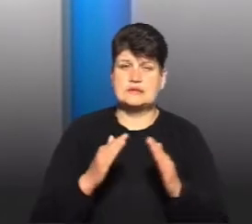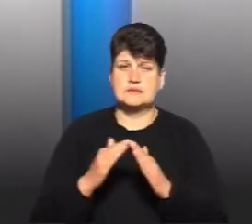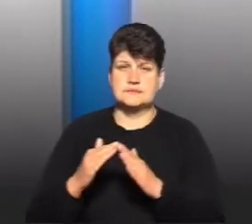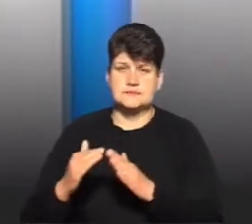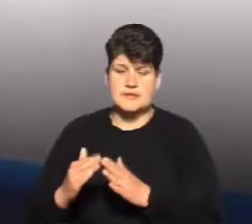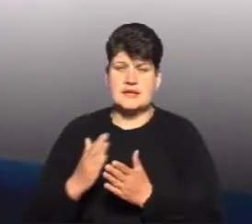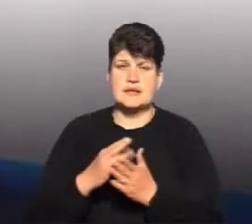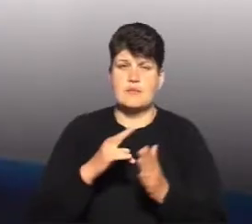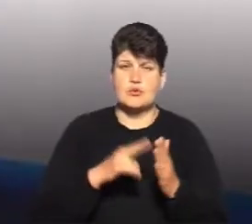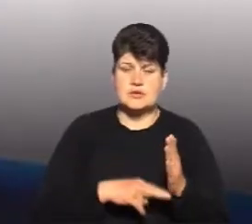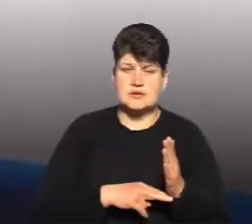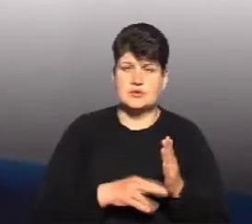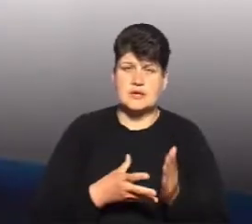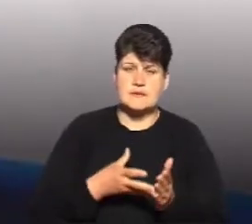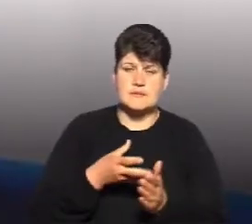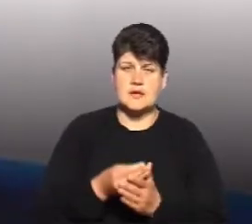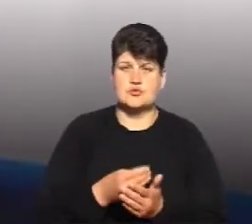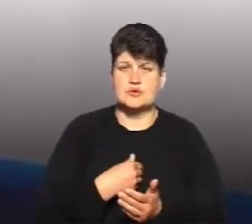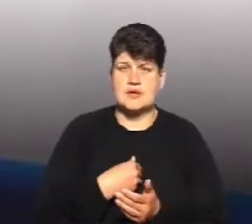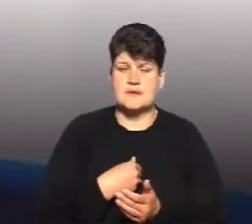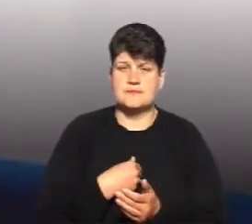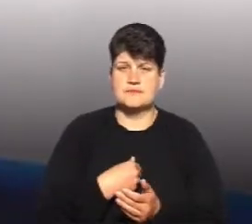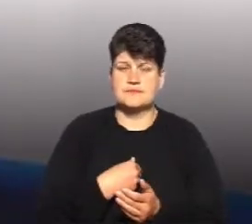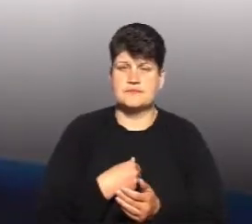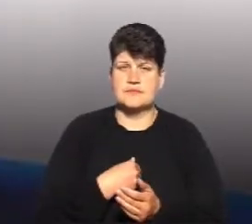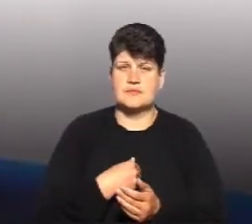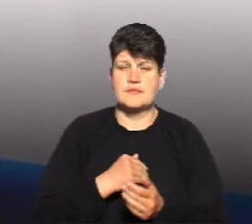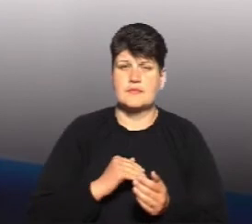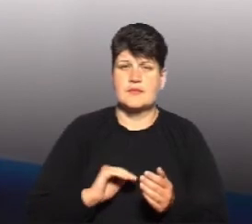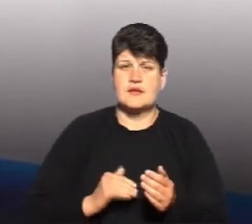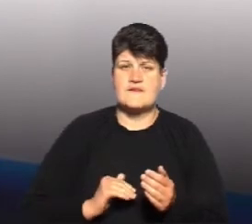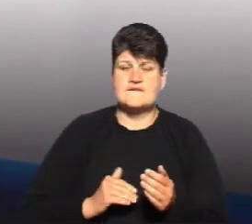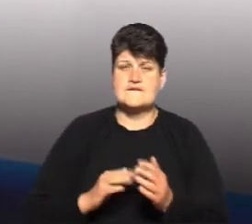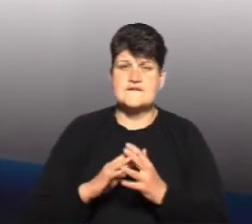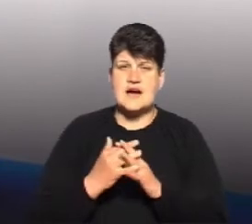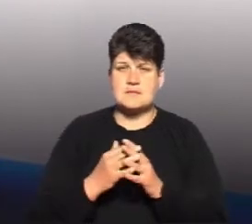що сплачують нам суб'єкти господарювання, по-простому фермери, за оренду паїв,